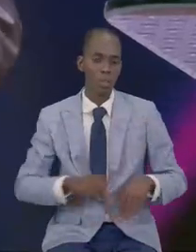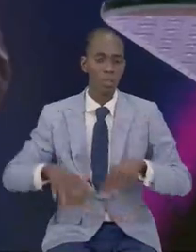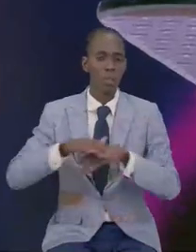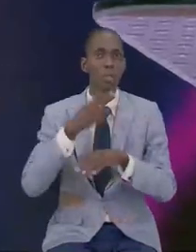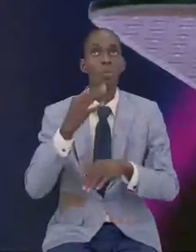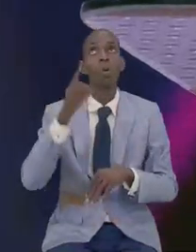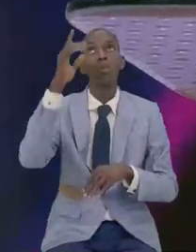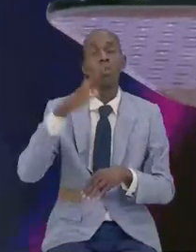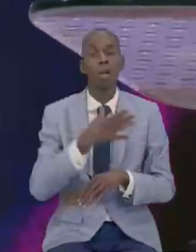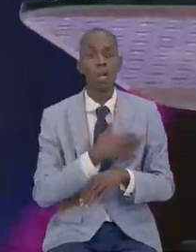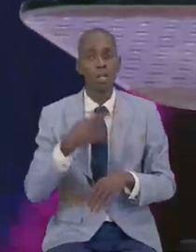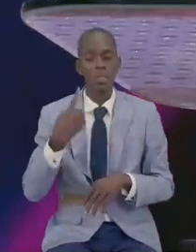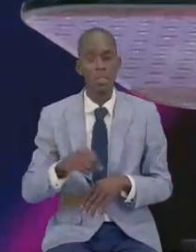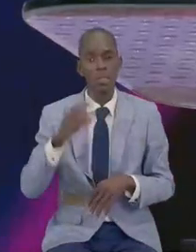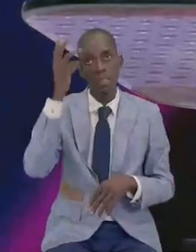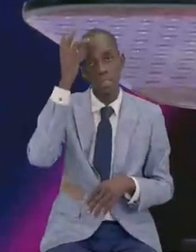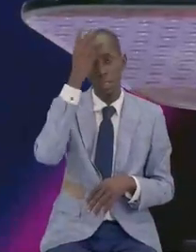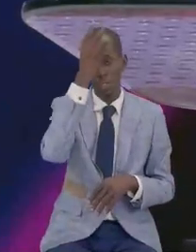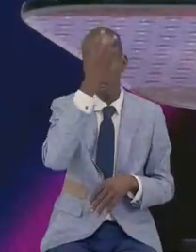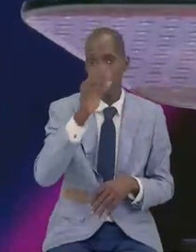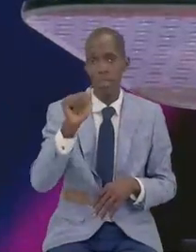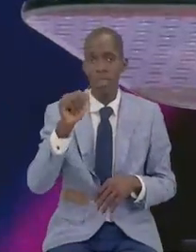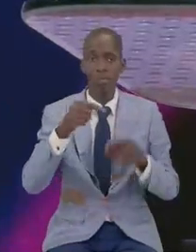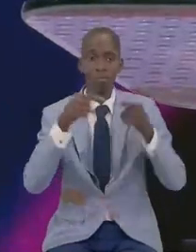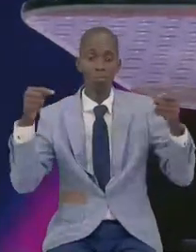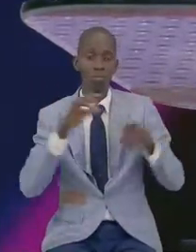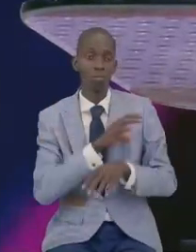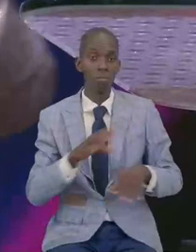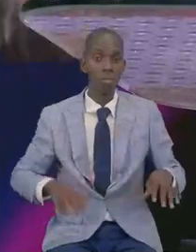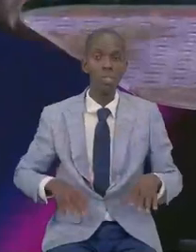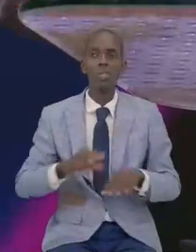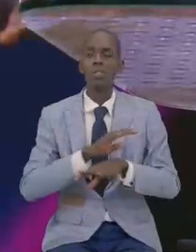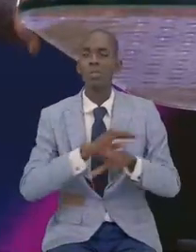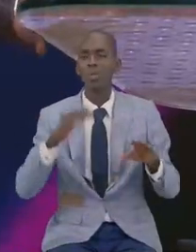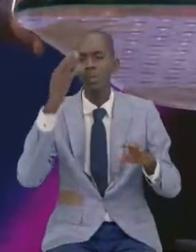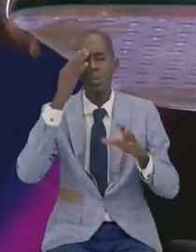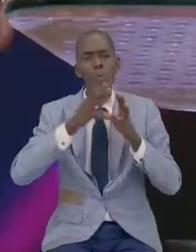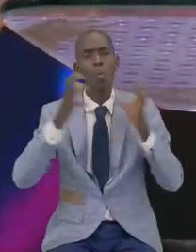arriver, l'antéchrist, lorsque Christ viendra, il ne connaissait pas tous ces détails que nous connaissons.